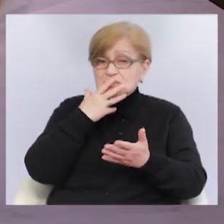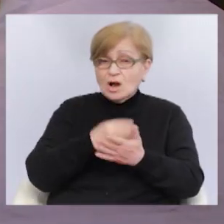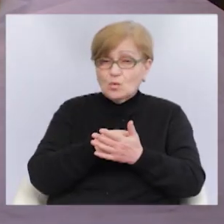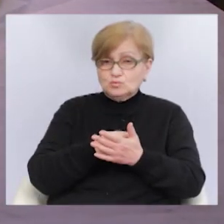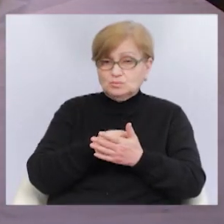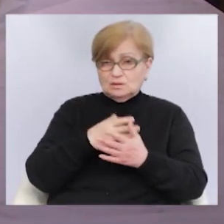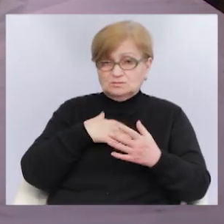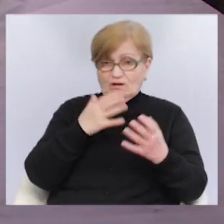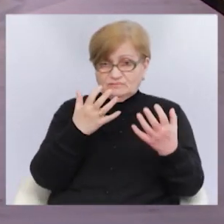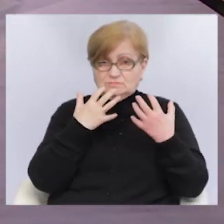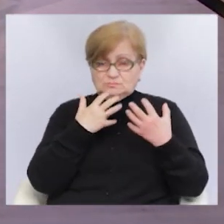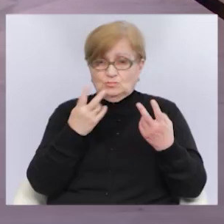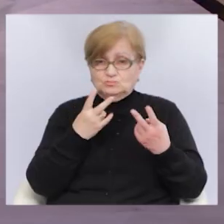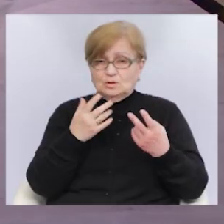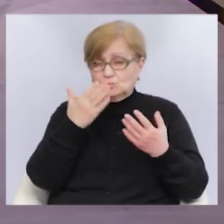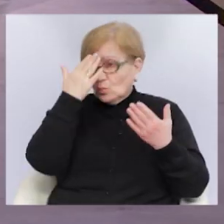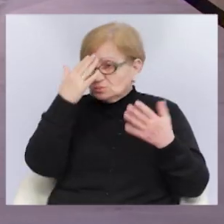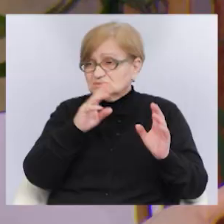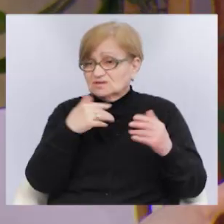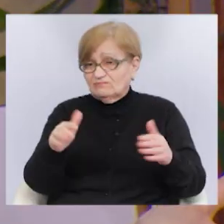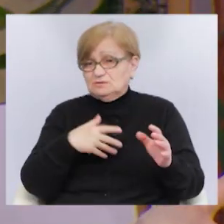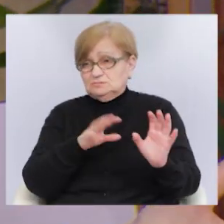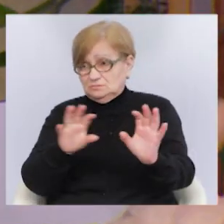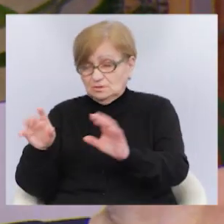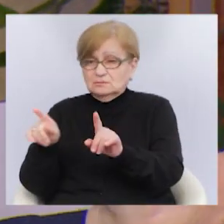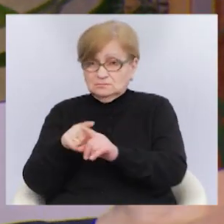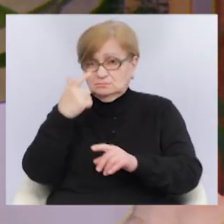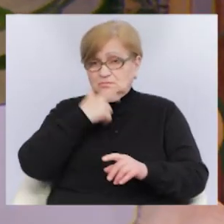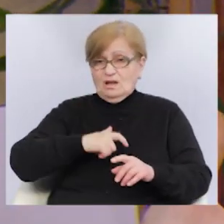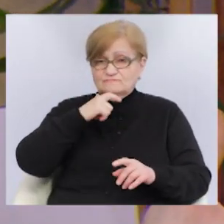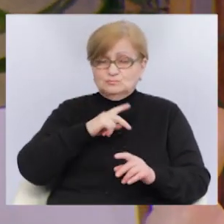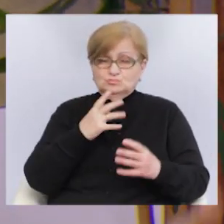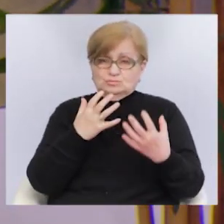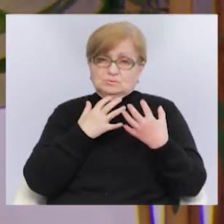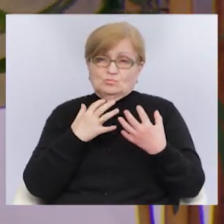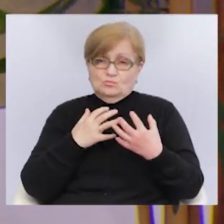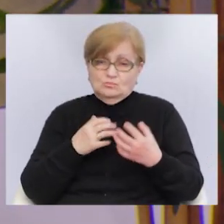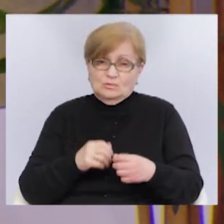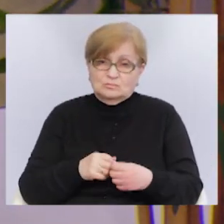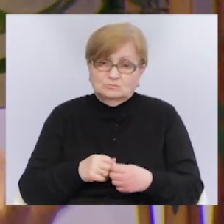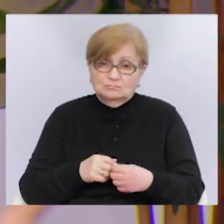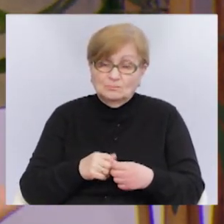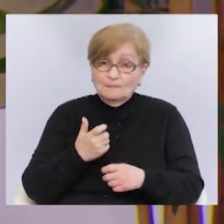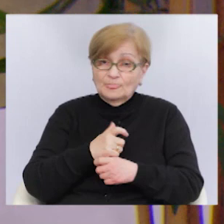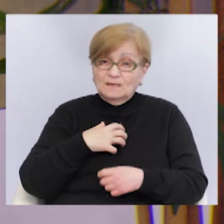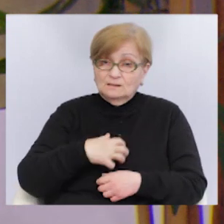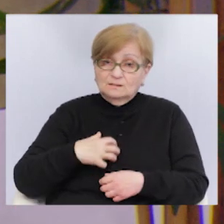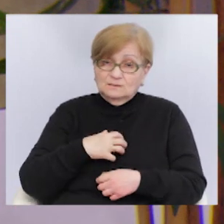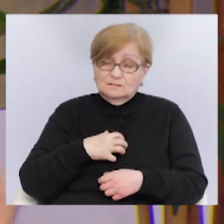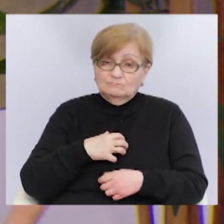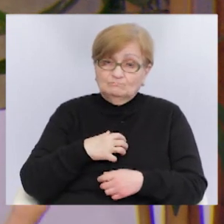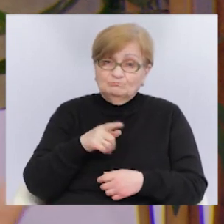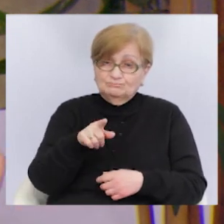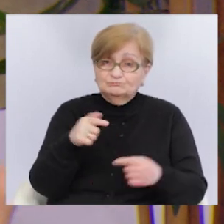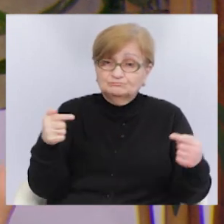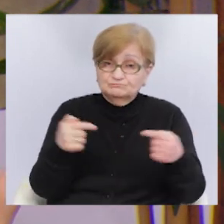თავს, როგორც მაგალითად მოვეპყრობოდი ჩემთვის ძვირფას ადამიანს. ეს ხშირად გავიწყდება ხოლმე და ძალიან მნიშვნელოვანი არის, იმიტომ რომ